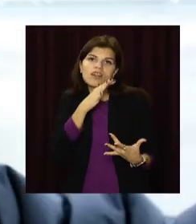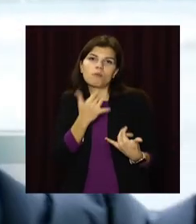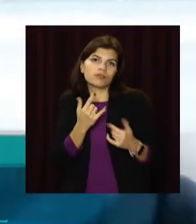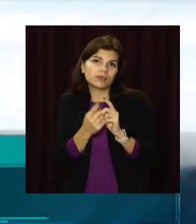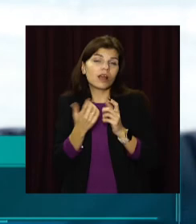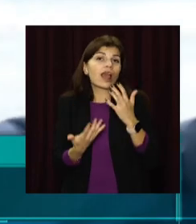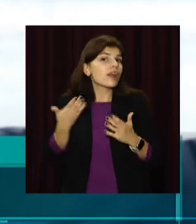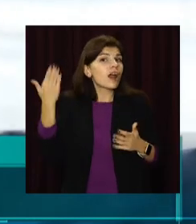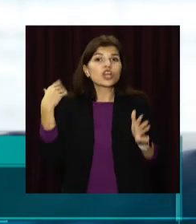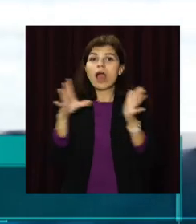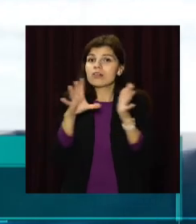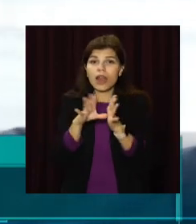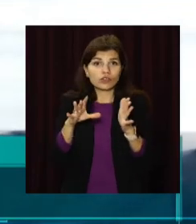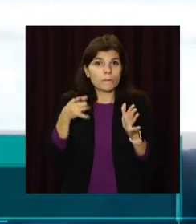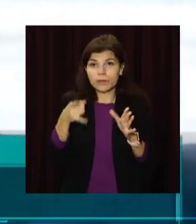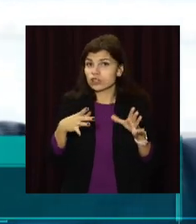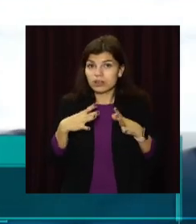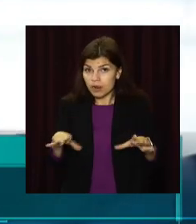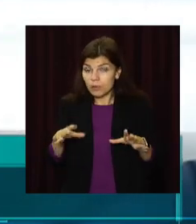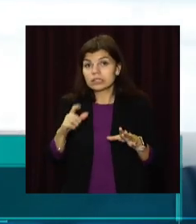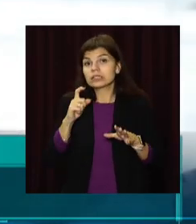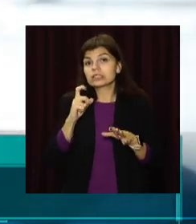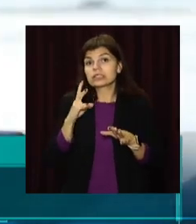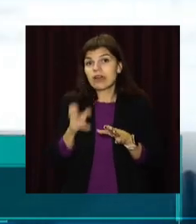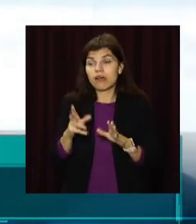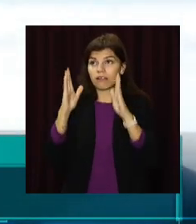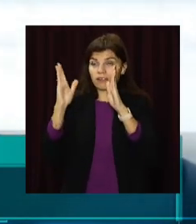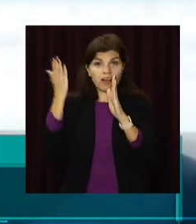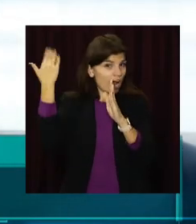було електромобілів, то не потрібен був і знак